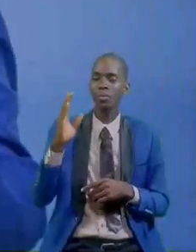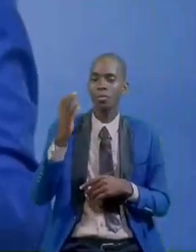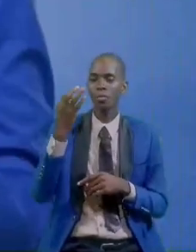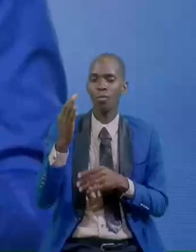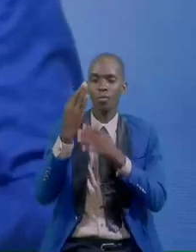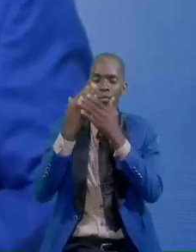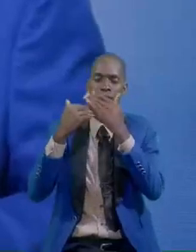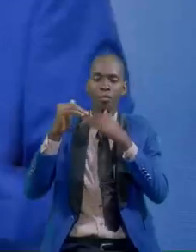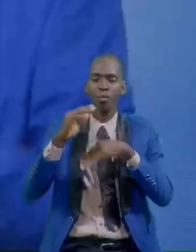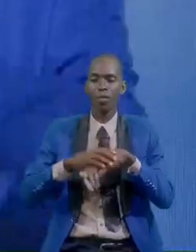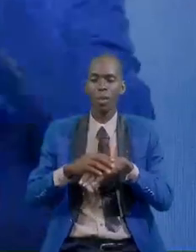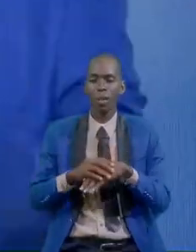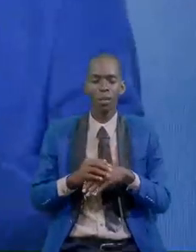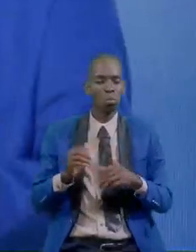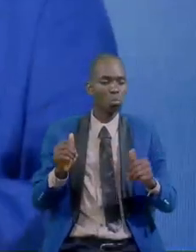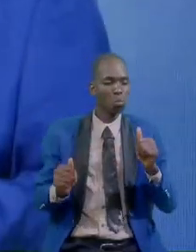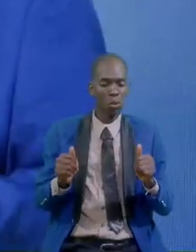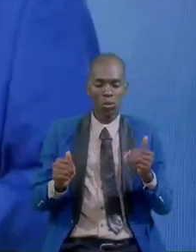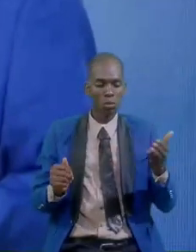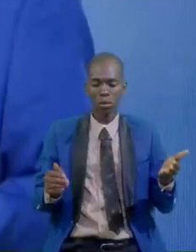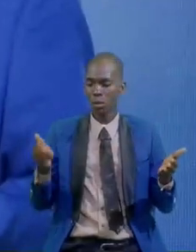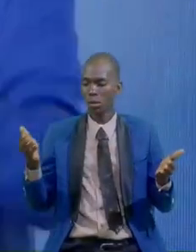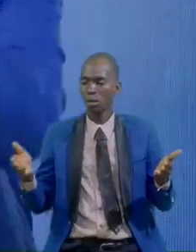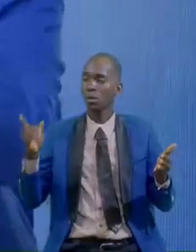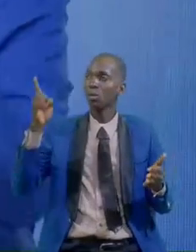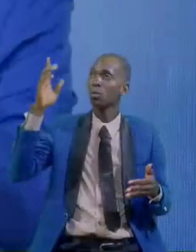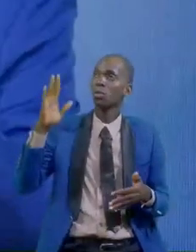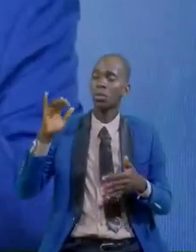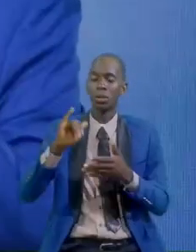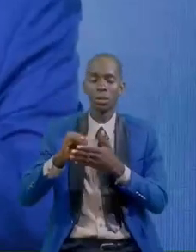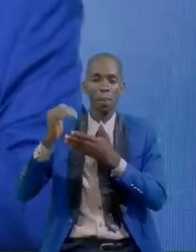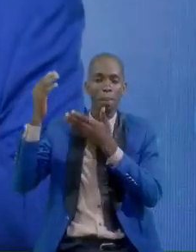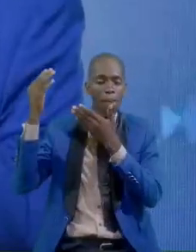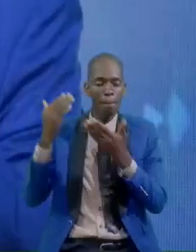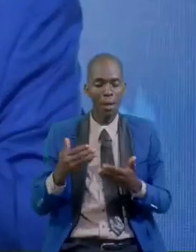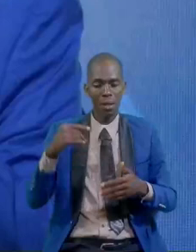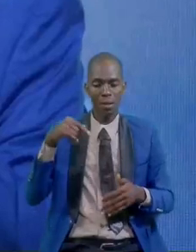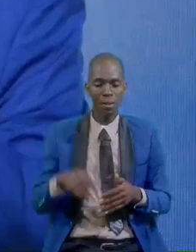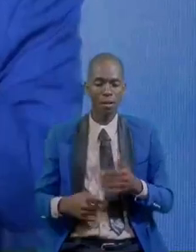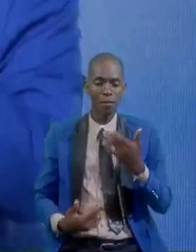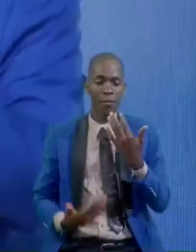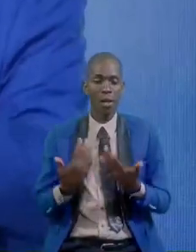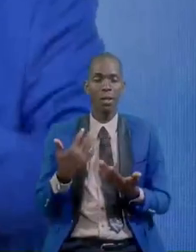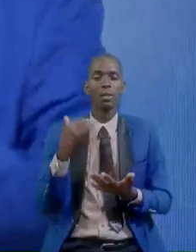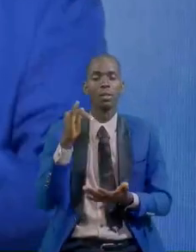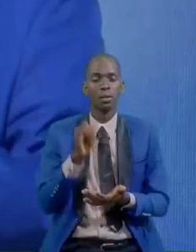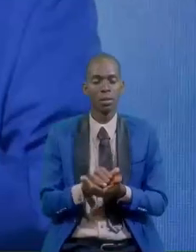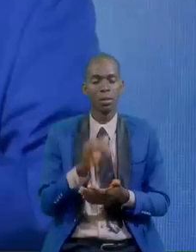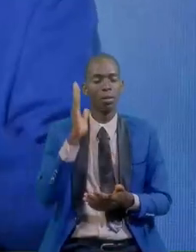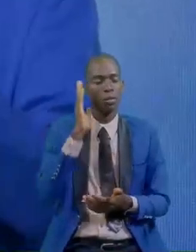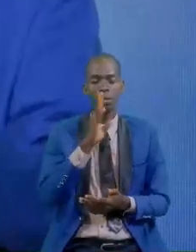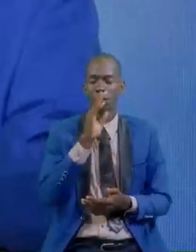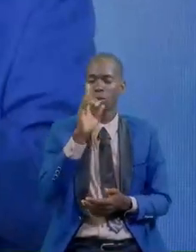Mon Dieu est le Dieu qui fera tomber du feu. Il sera le Dieu que nous